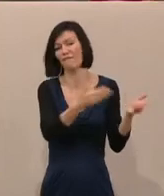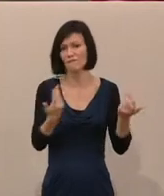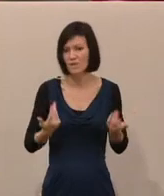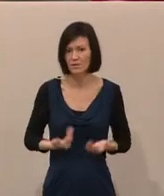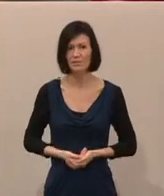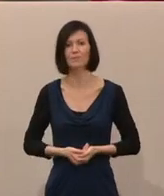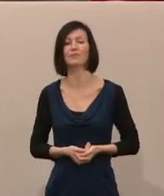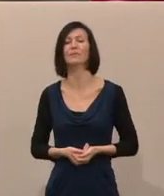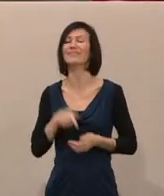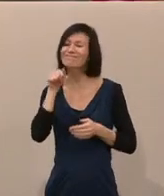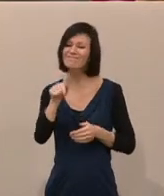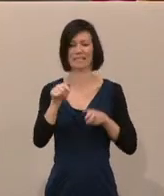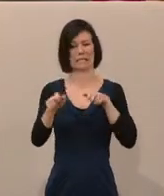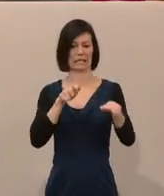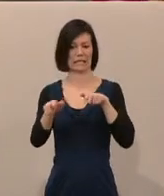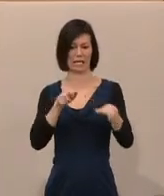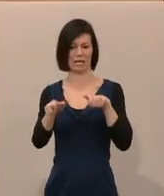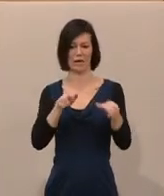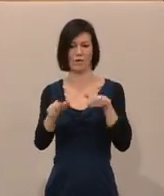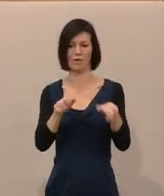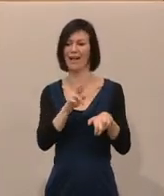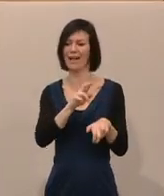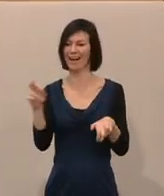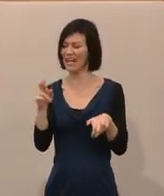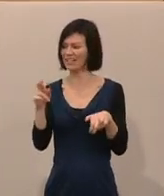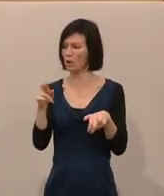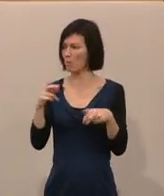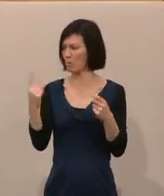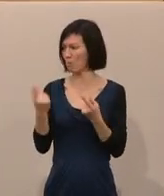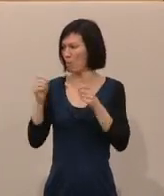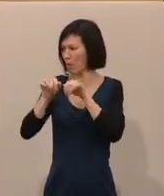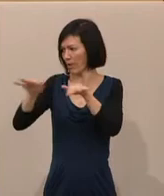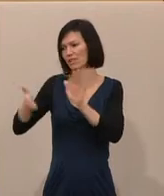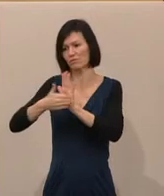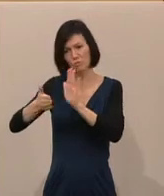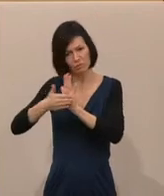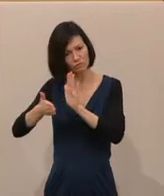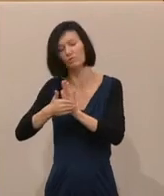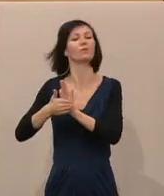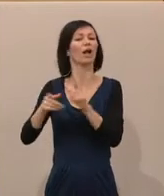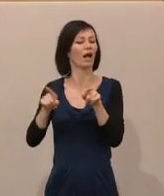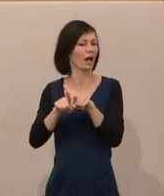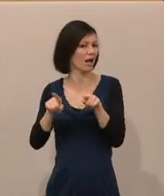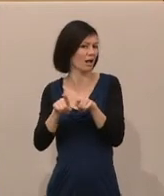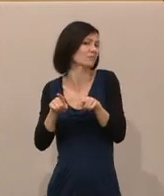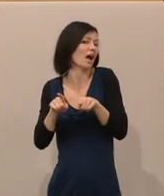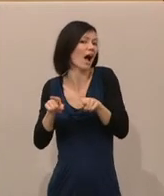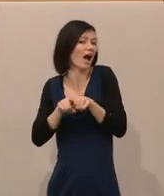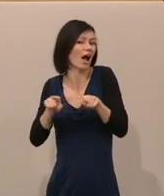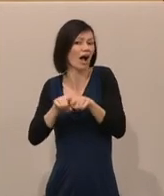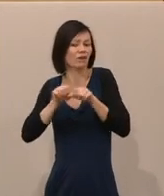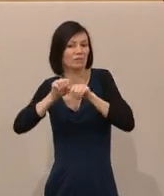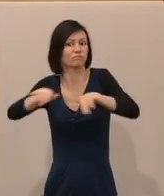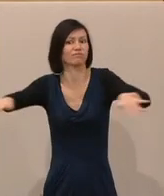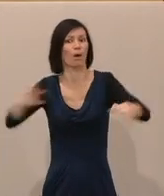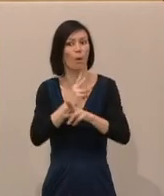den Rechtspopulismus und den Rechtsextremismus in Europa salonfähig gemacht. Auf die politischen